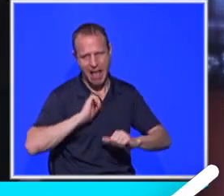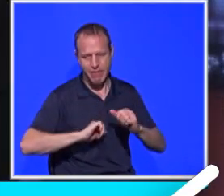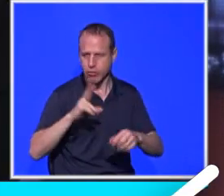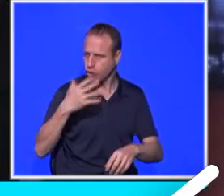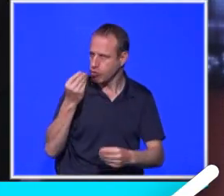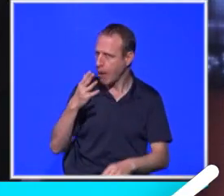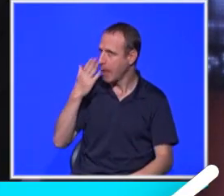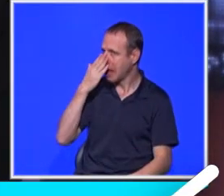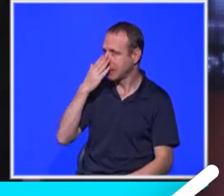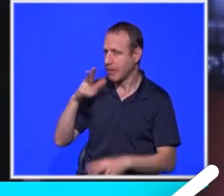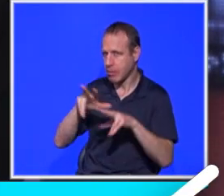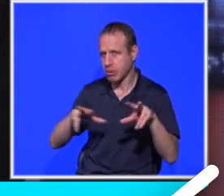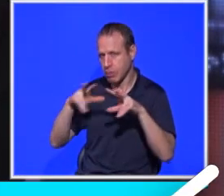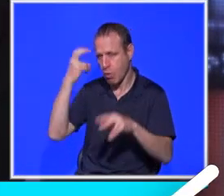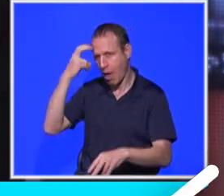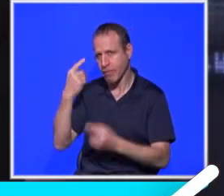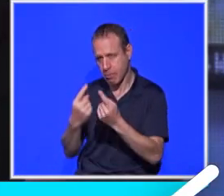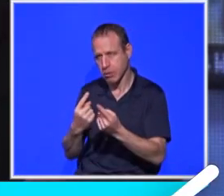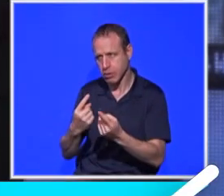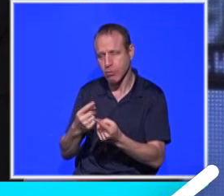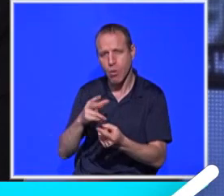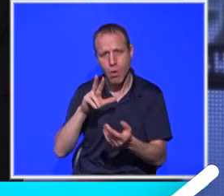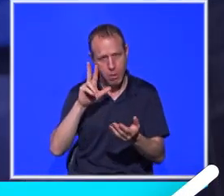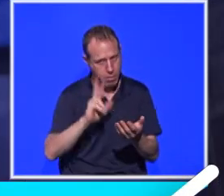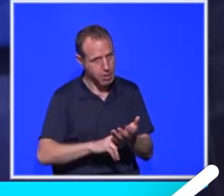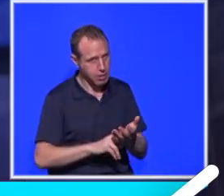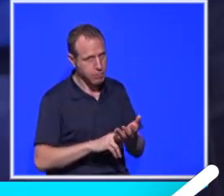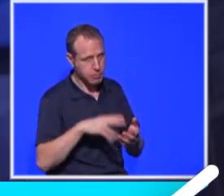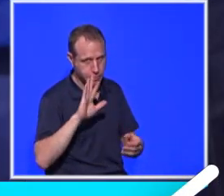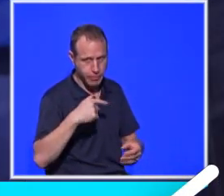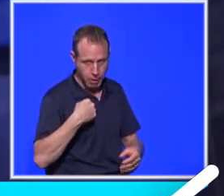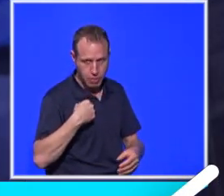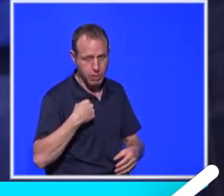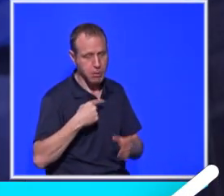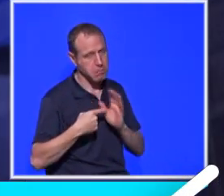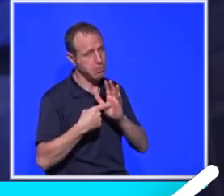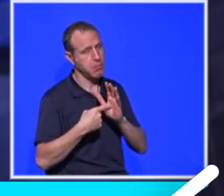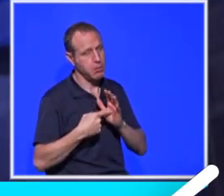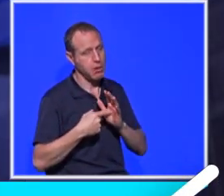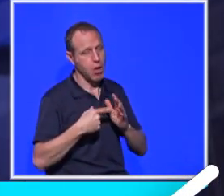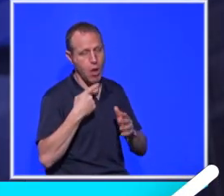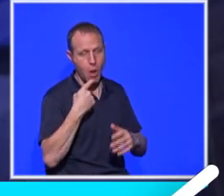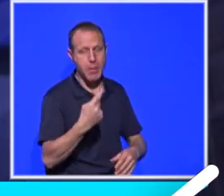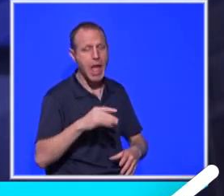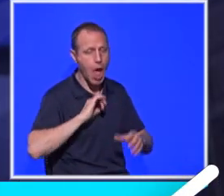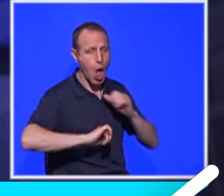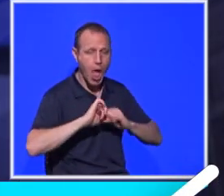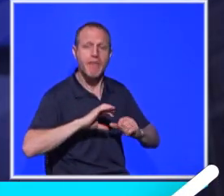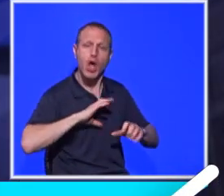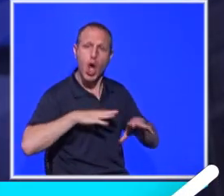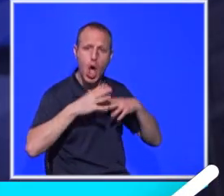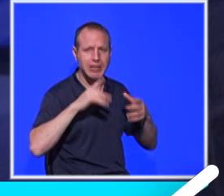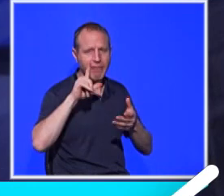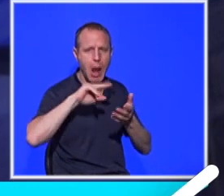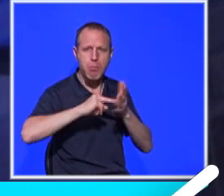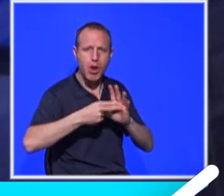בקרב הציבור הערבי עצמו. ובצדק, אני גם מביע כאב וכעס. אבל הפוליטיקה לא נגמרת שם.